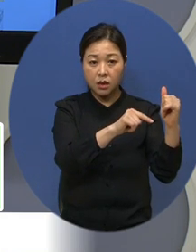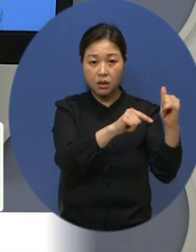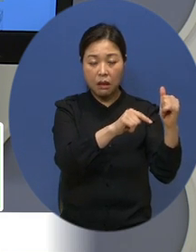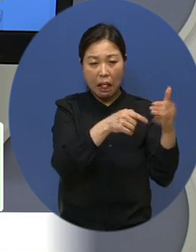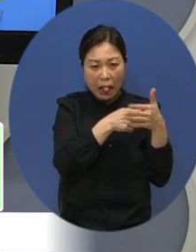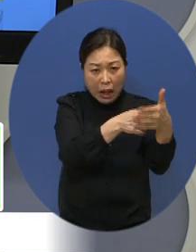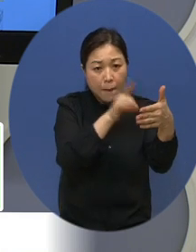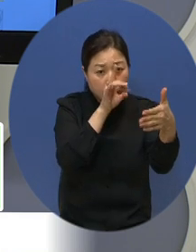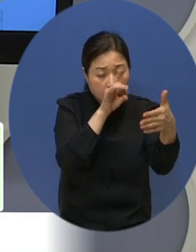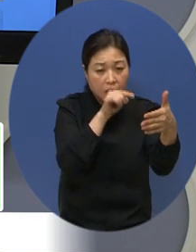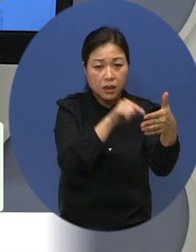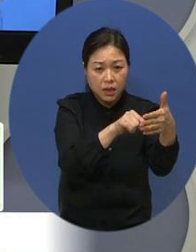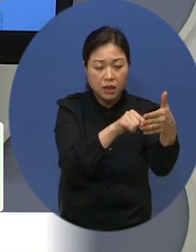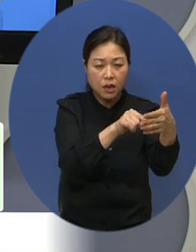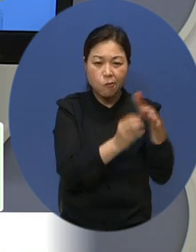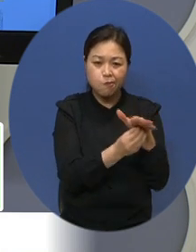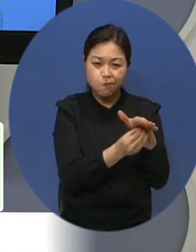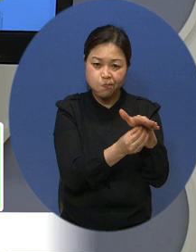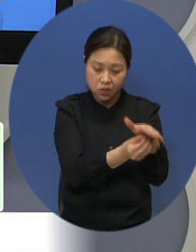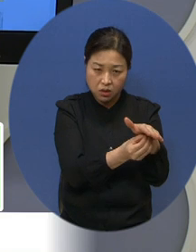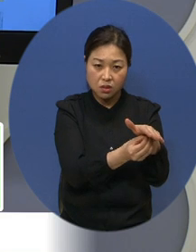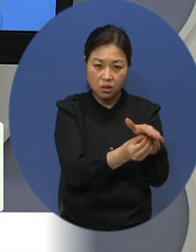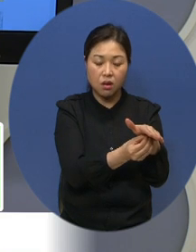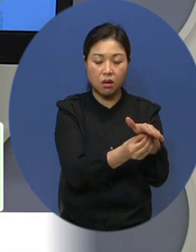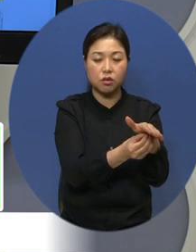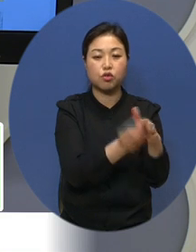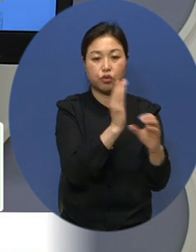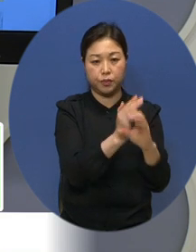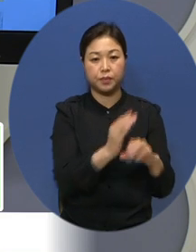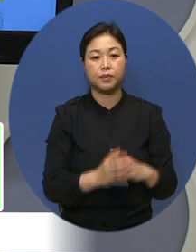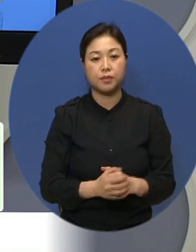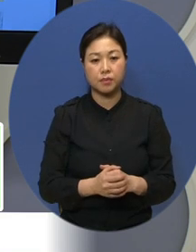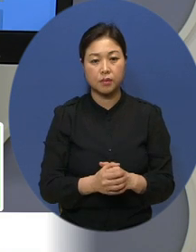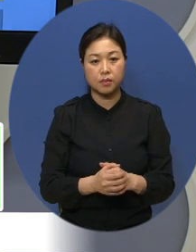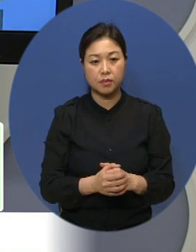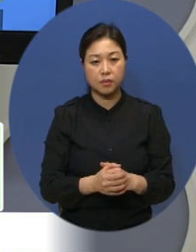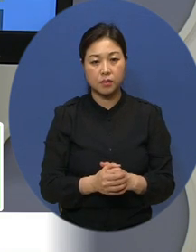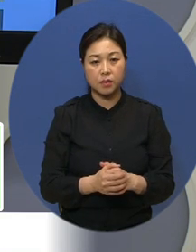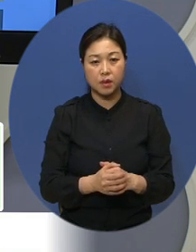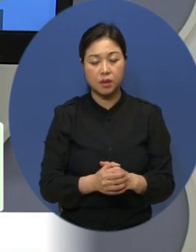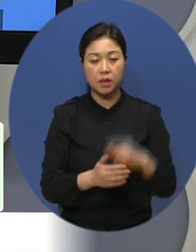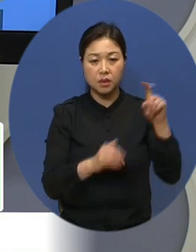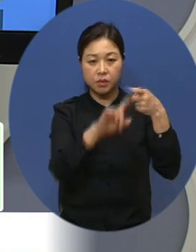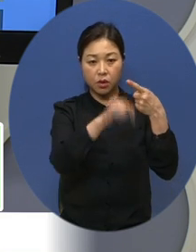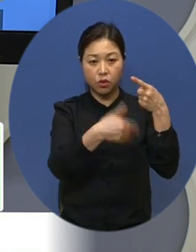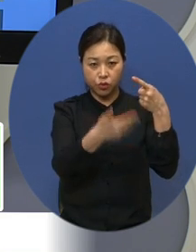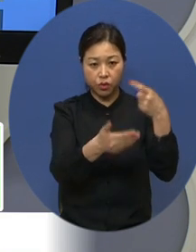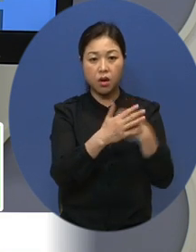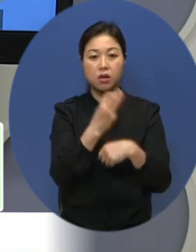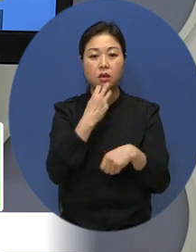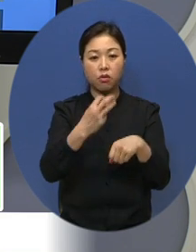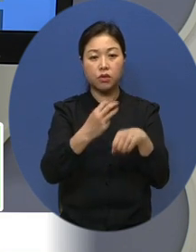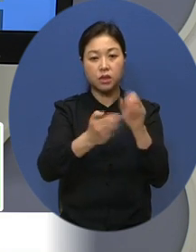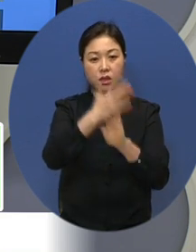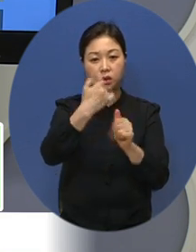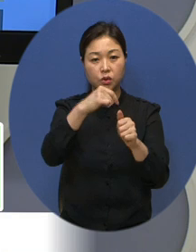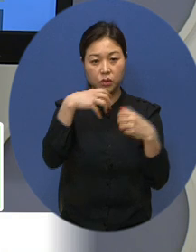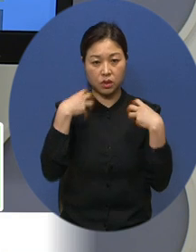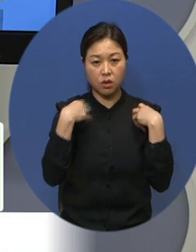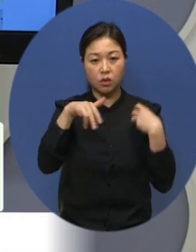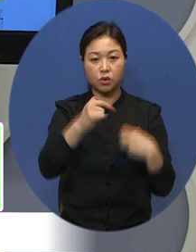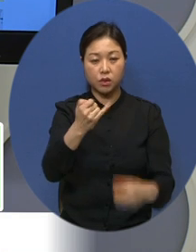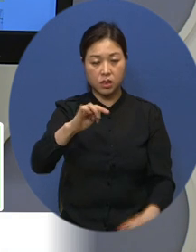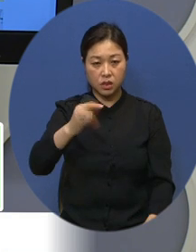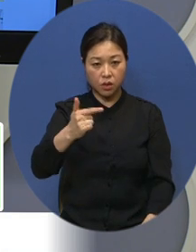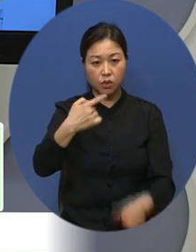진행하지 못하는 등 답보 상태를 이어왔습니다 이에 지난 9일 서울시교육청 조희연 교육감은